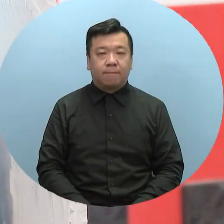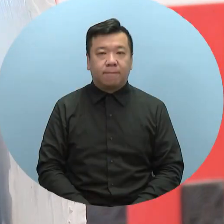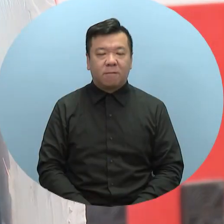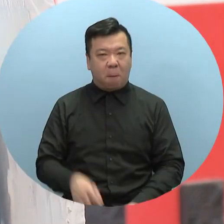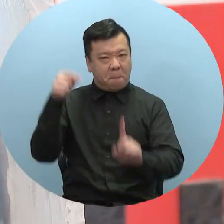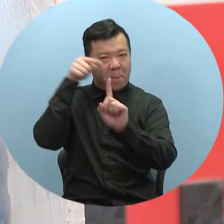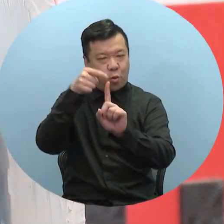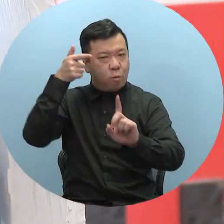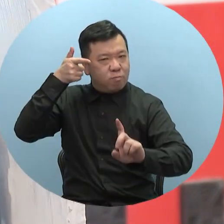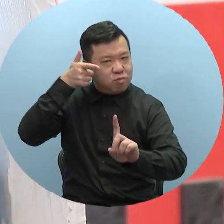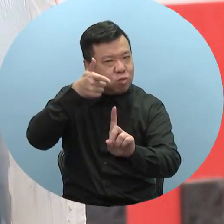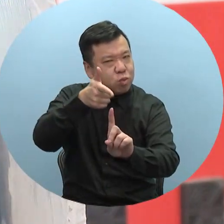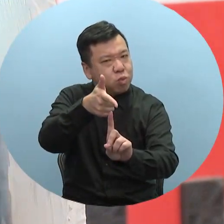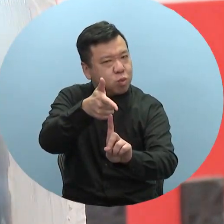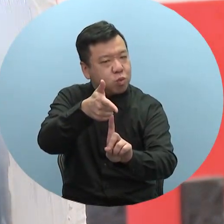精準焊接，